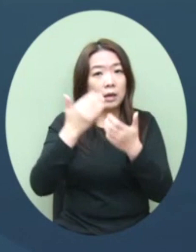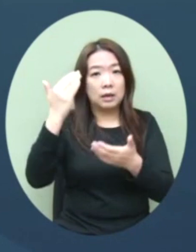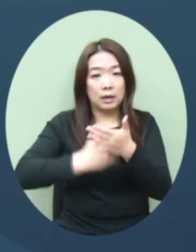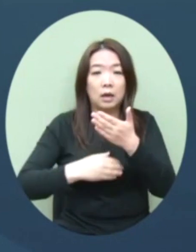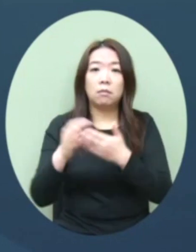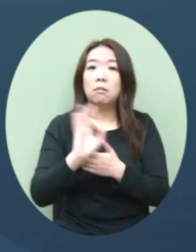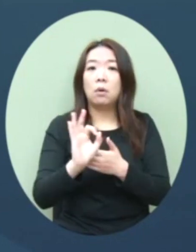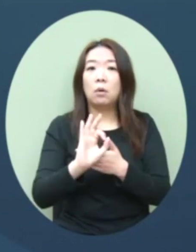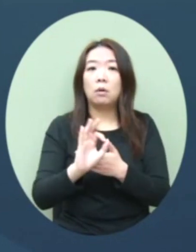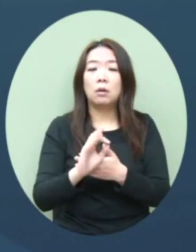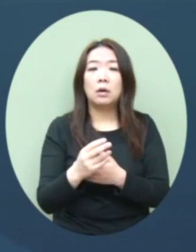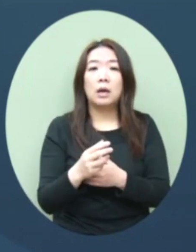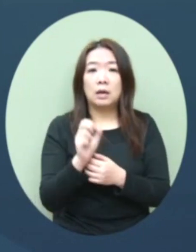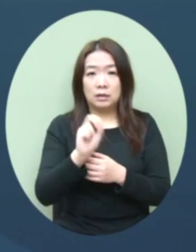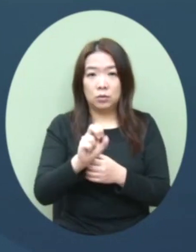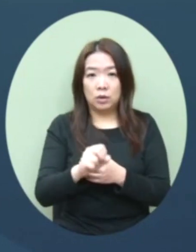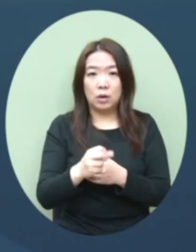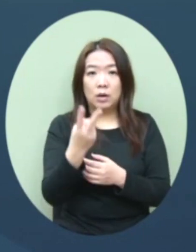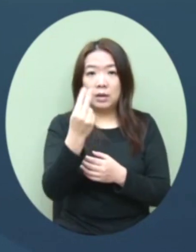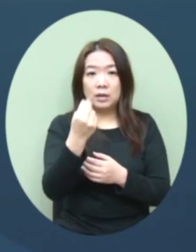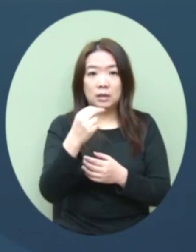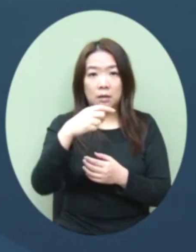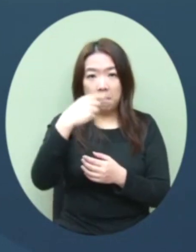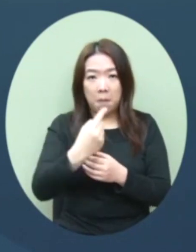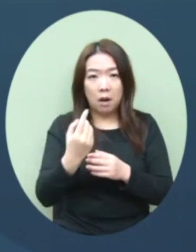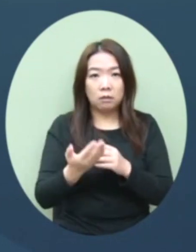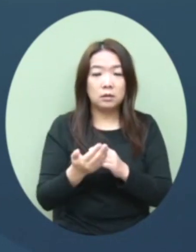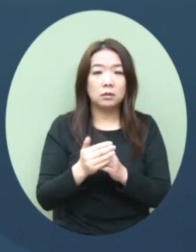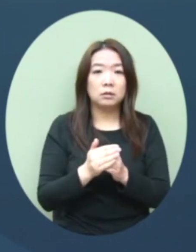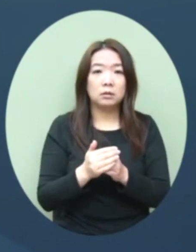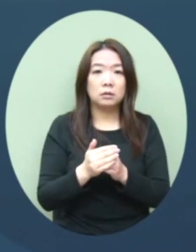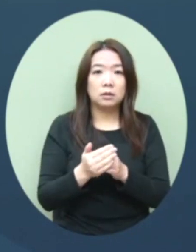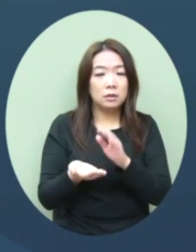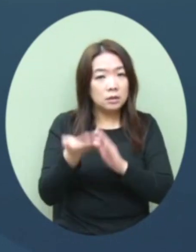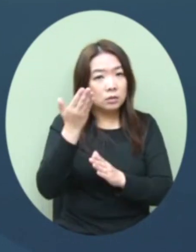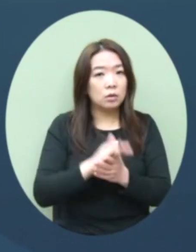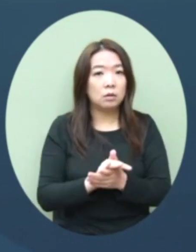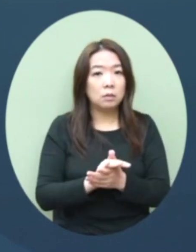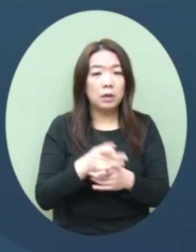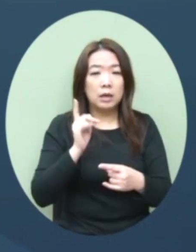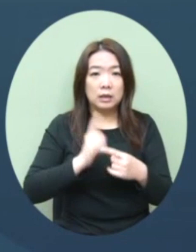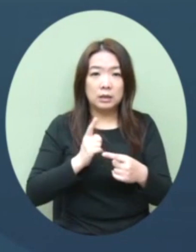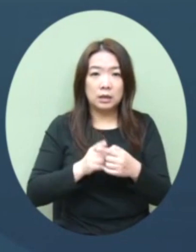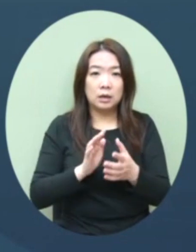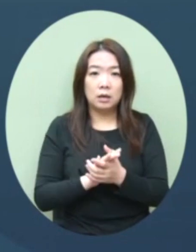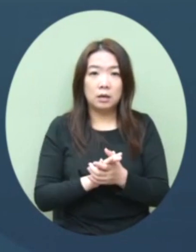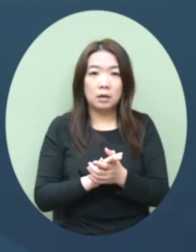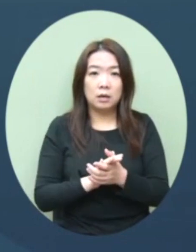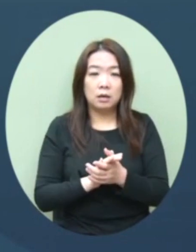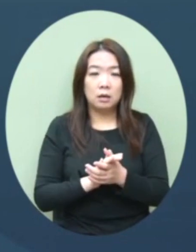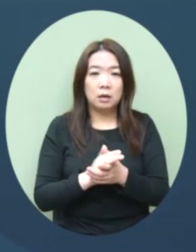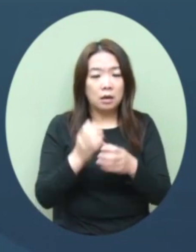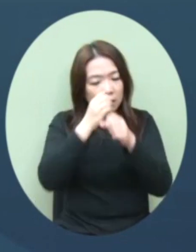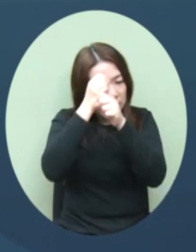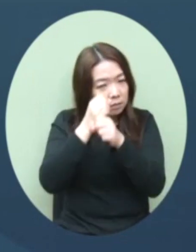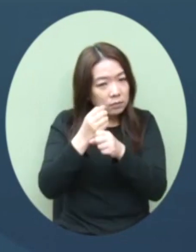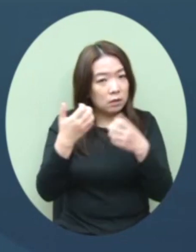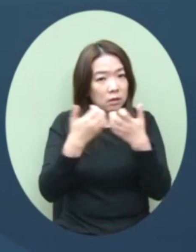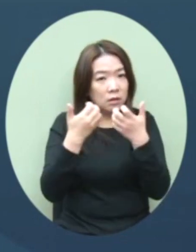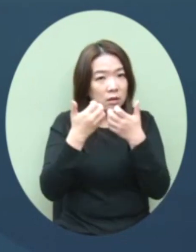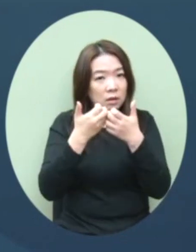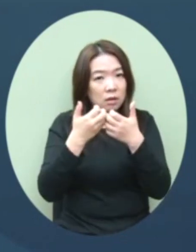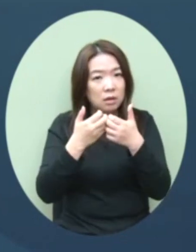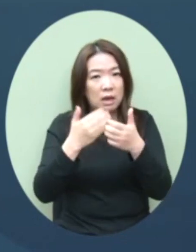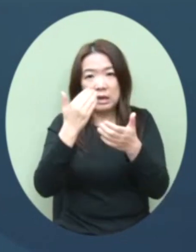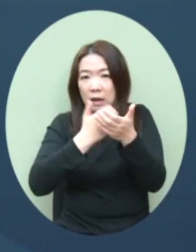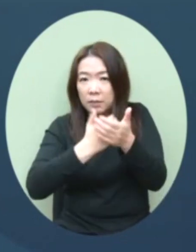都是超過20萬次所以並不成立就是我們壓低了這些檢測的需求來